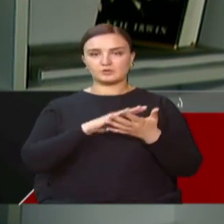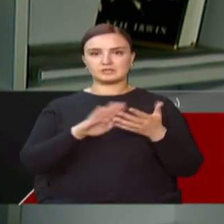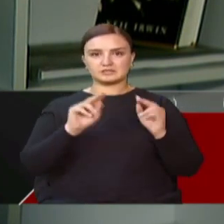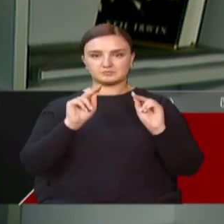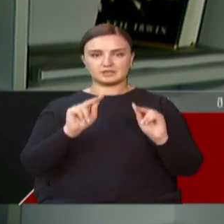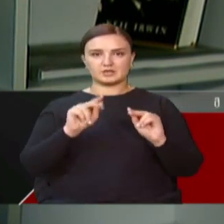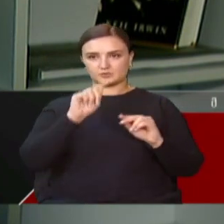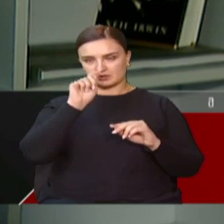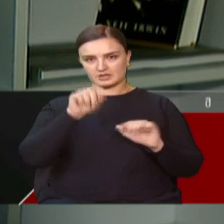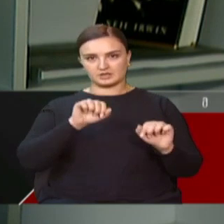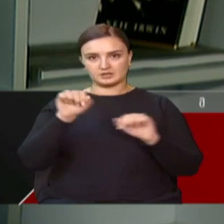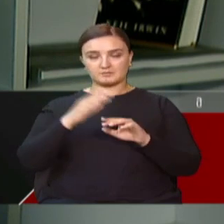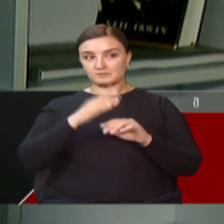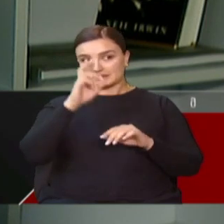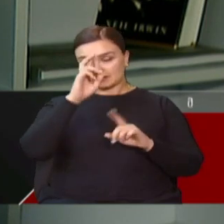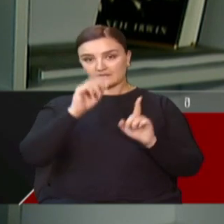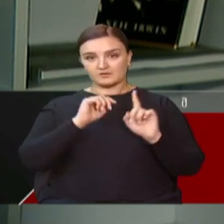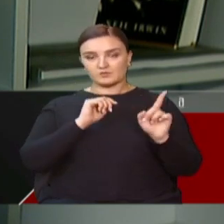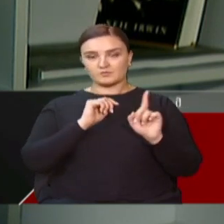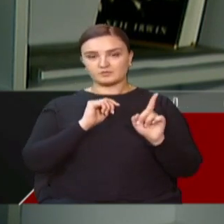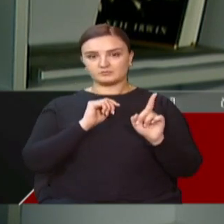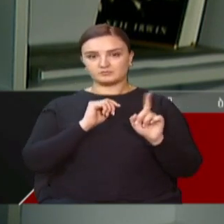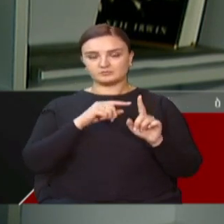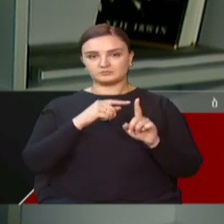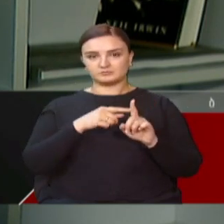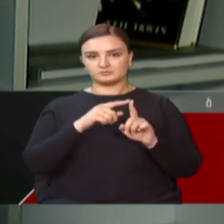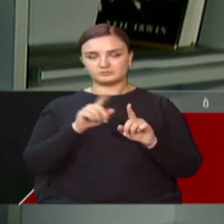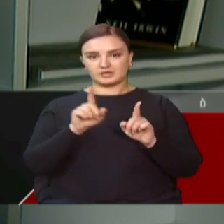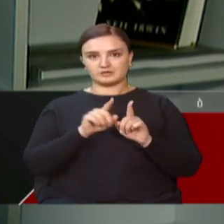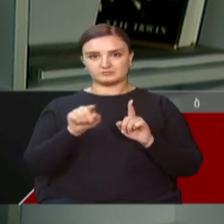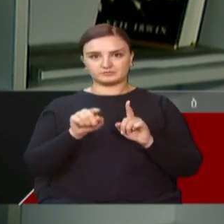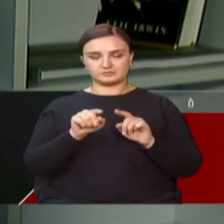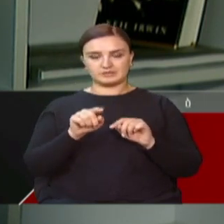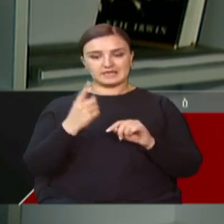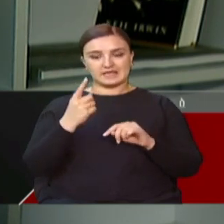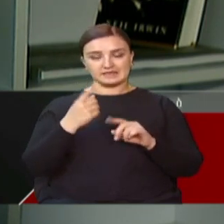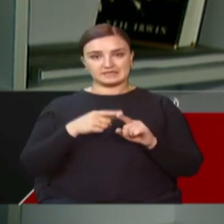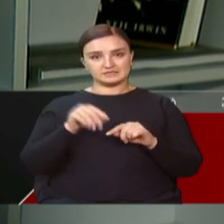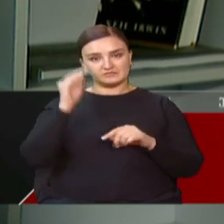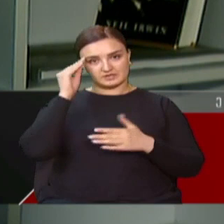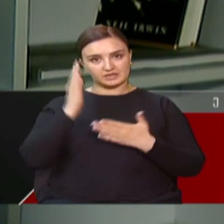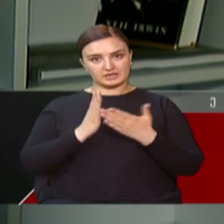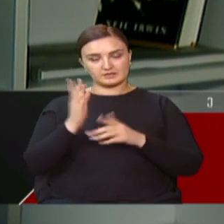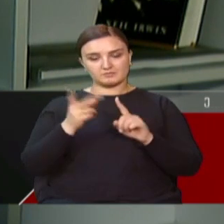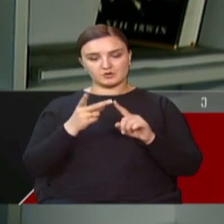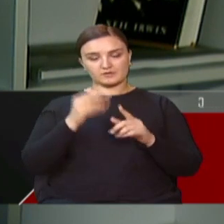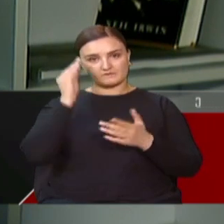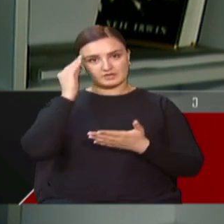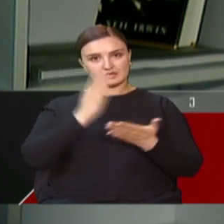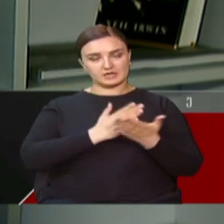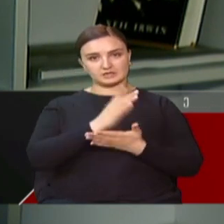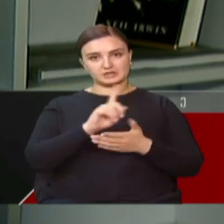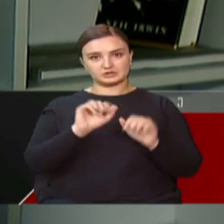არის მაგრამ აი მთავრობა რაღაცნაირად არ ვიცი პოზიორობს ხო და ერთი ეს ვარიანტია მეორე ვარიანტი რა შეიძლება